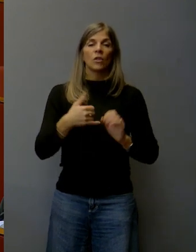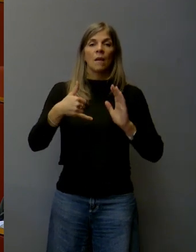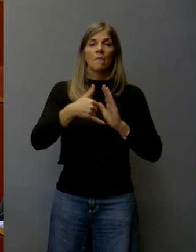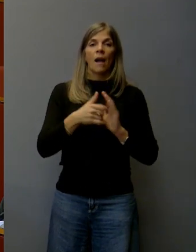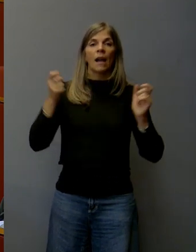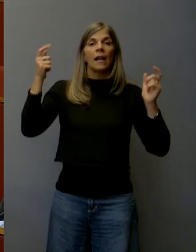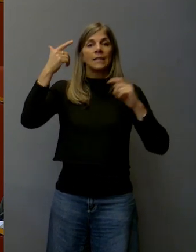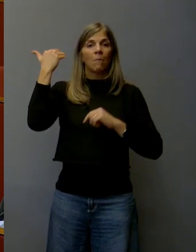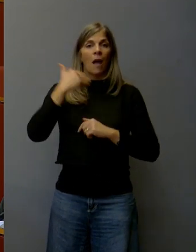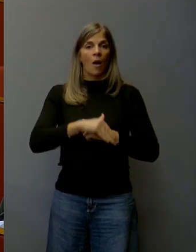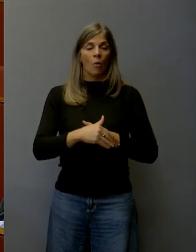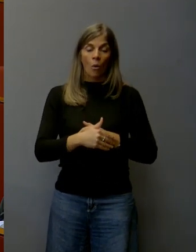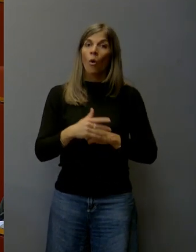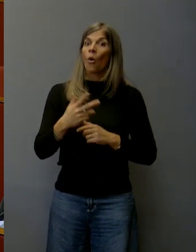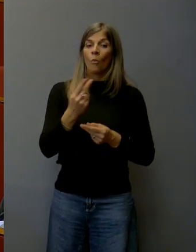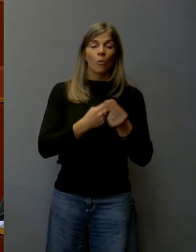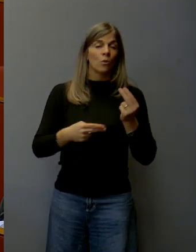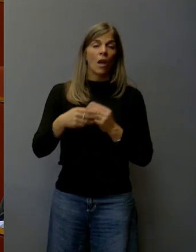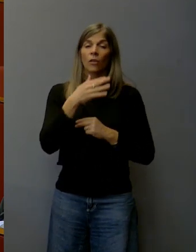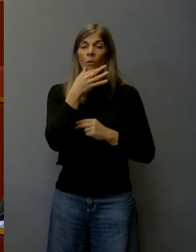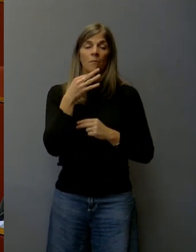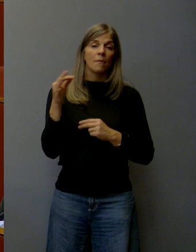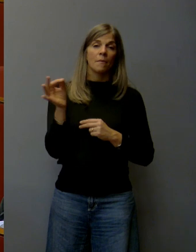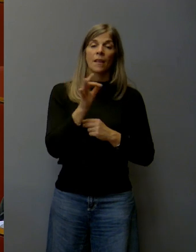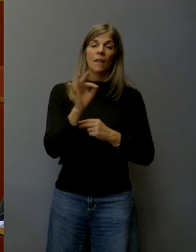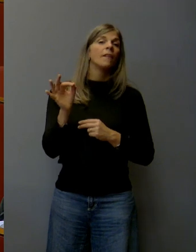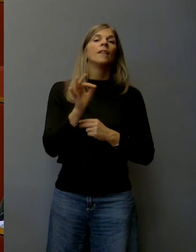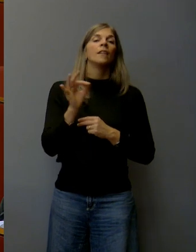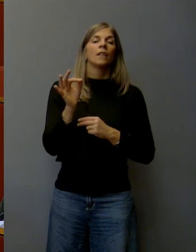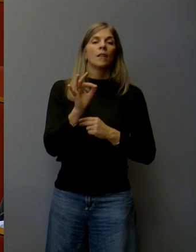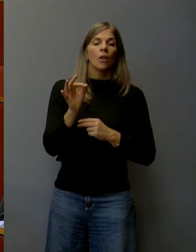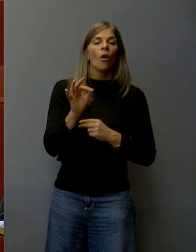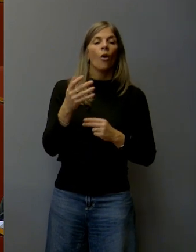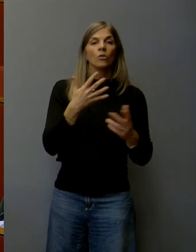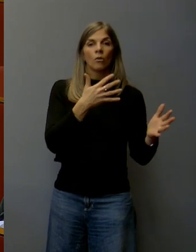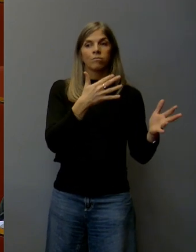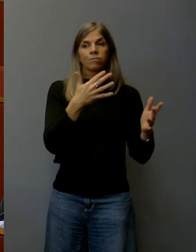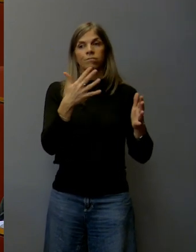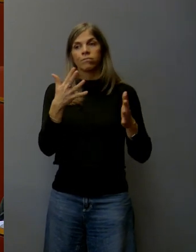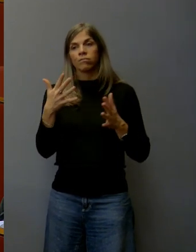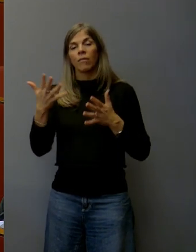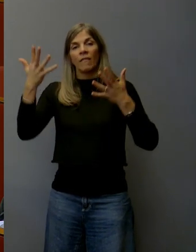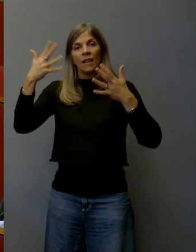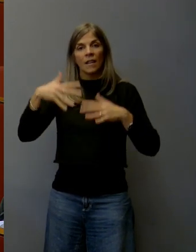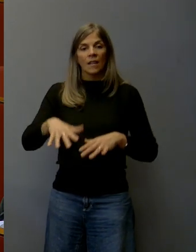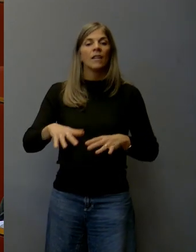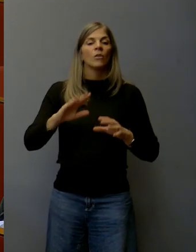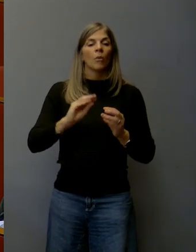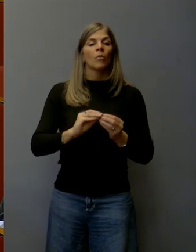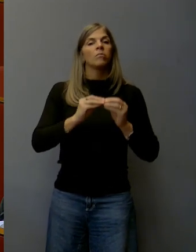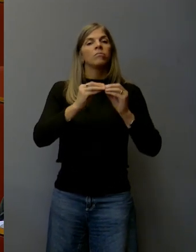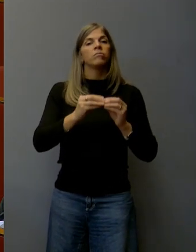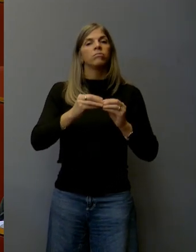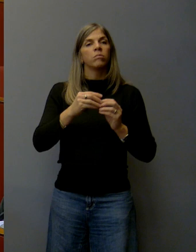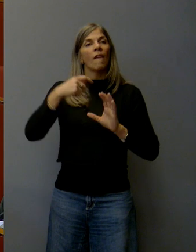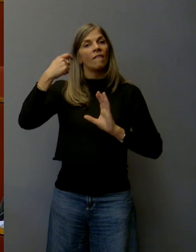stato un progetto meraviglioso che si è concluso con una un bellissimo film realizzazione anche cinematografica di un